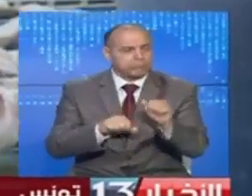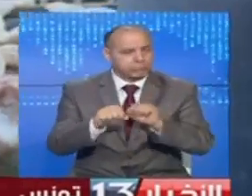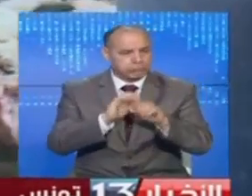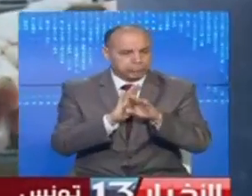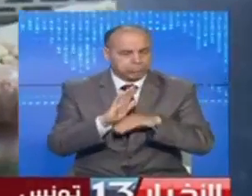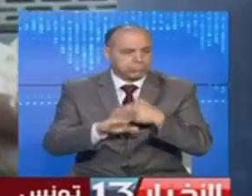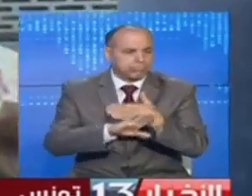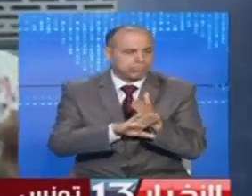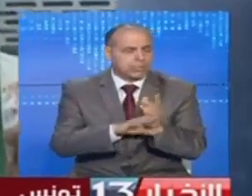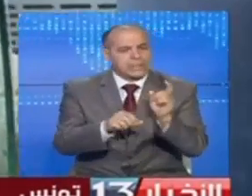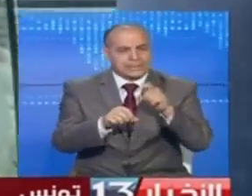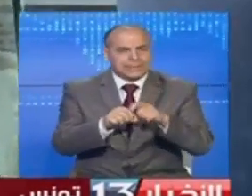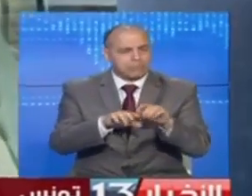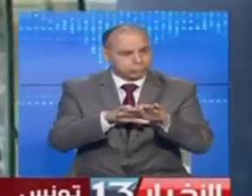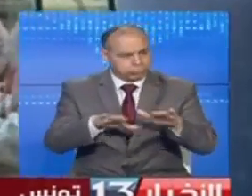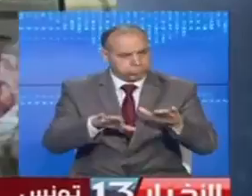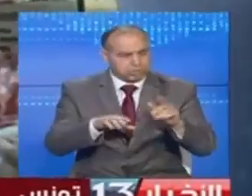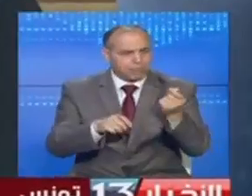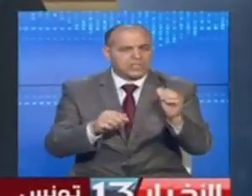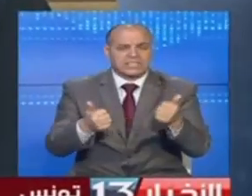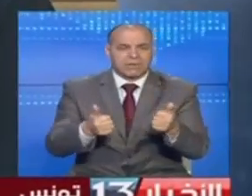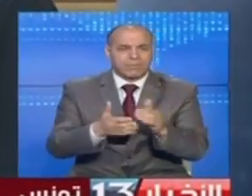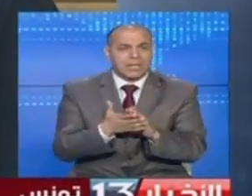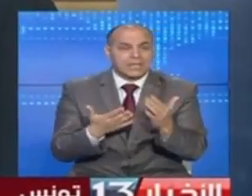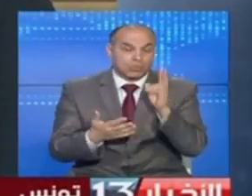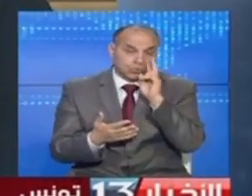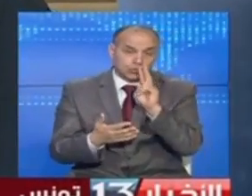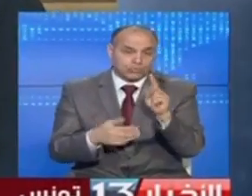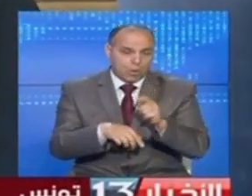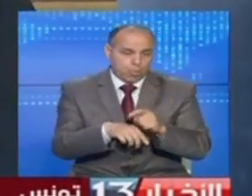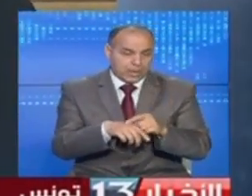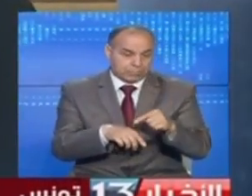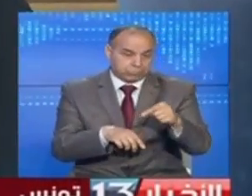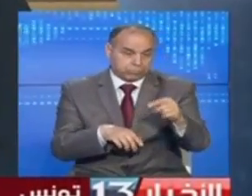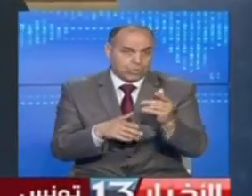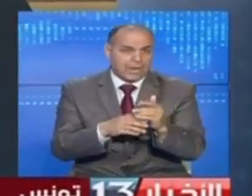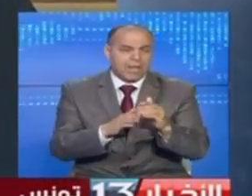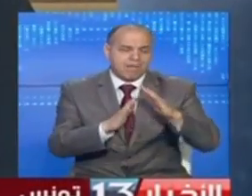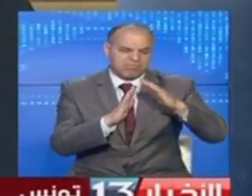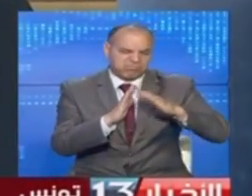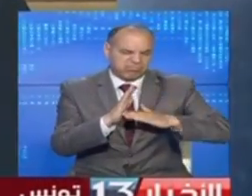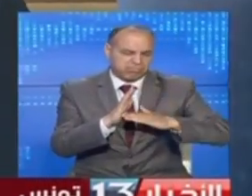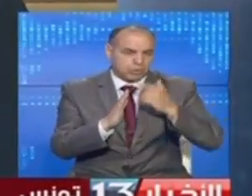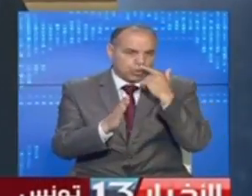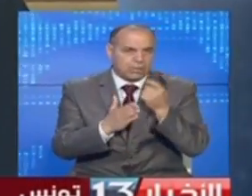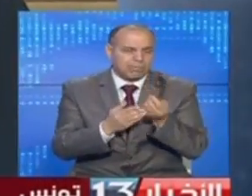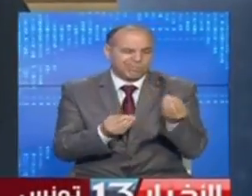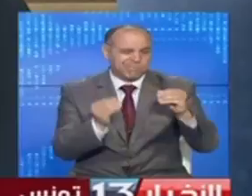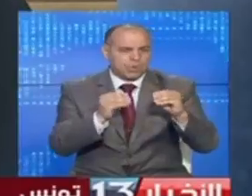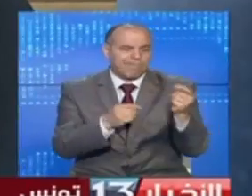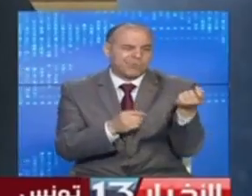مسالك التوزيع ساهم في استقرار الأسعار. احنا لاحظنا في الفترة هذه أن تراجع واضح